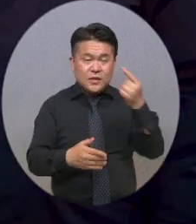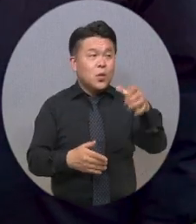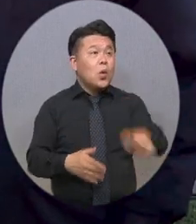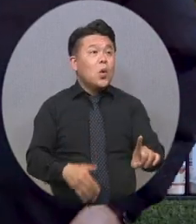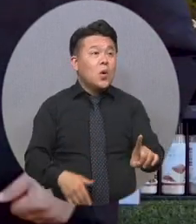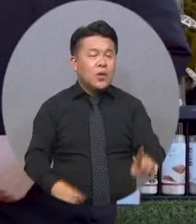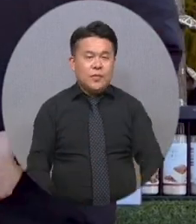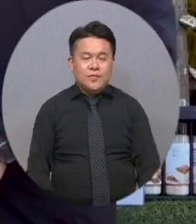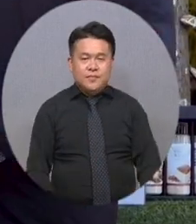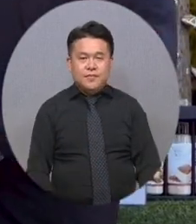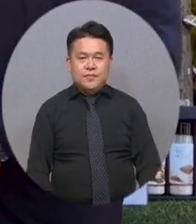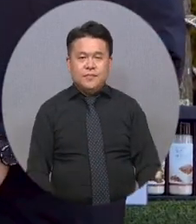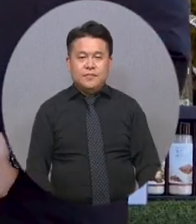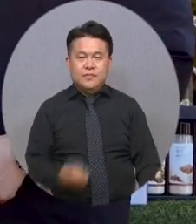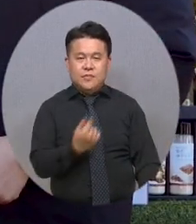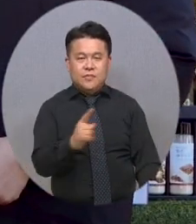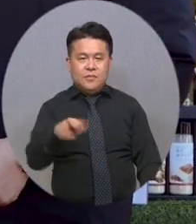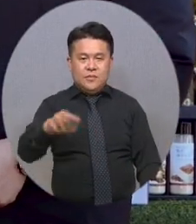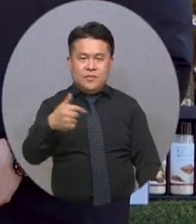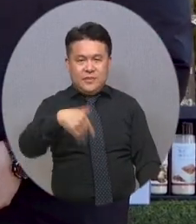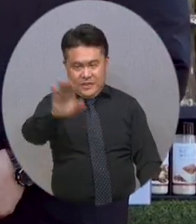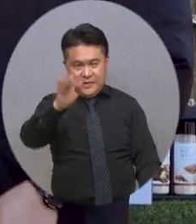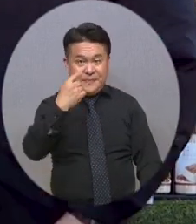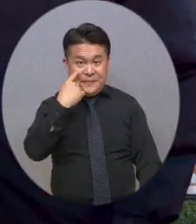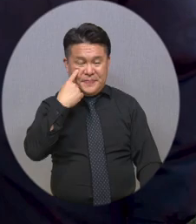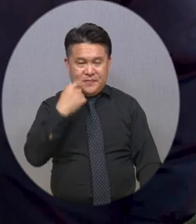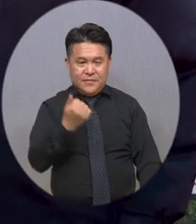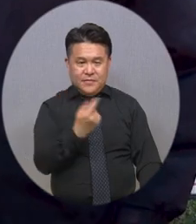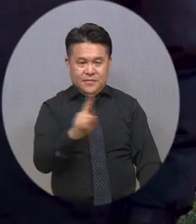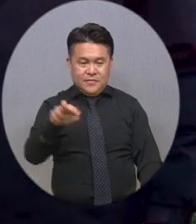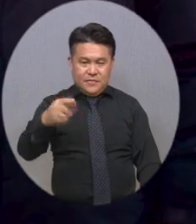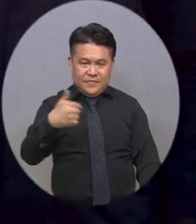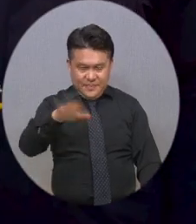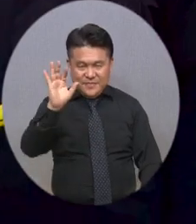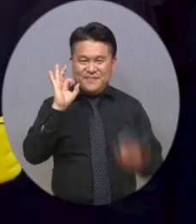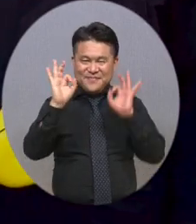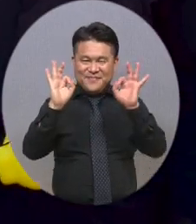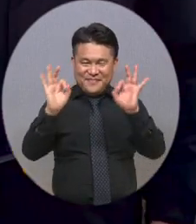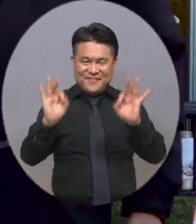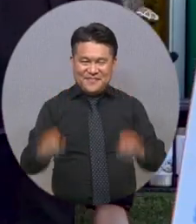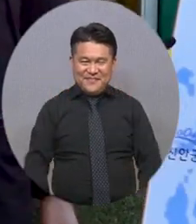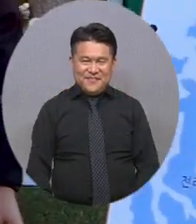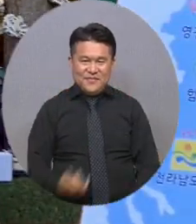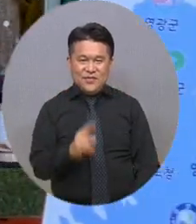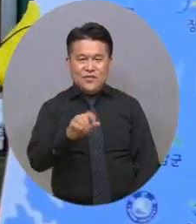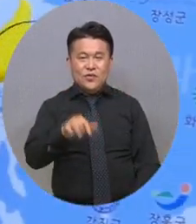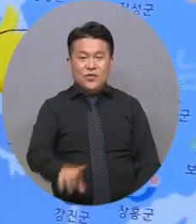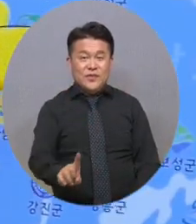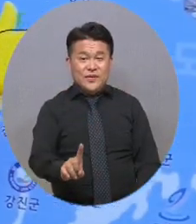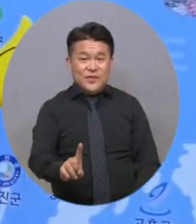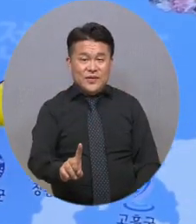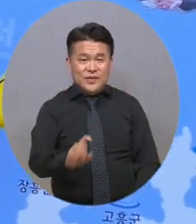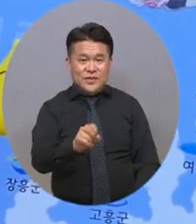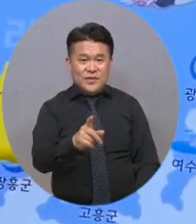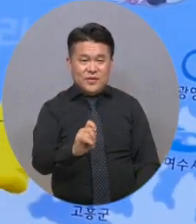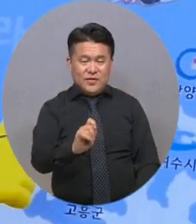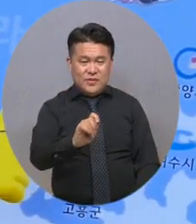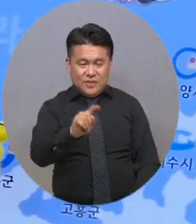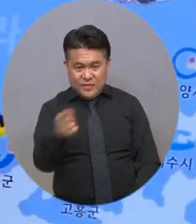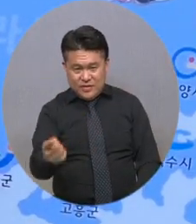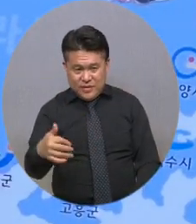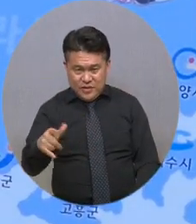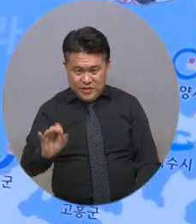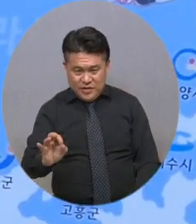다음으로는 예. 우리가 어디 갈까? 하순 갑시다. 하순? 예, 하순 진짜? 갑시다. 예. 아유, 하순이 어디 있느냐? 영광, 장성,